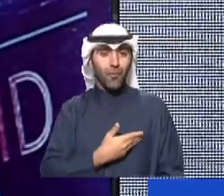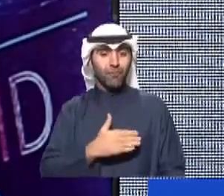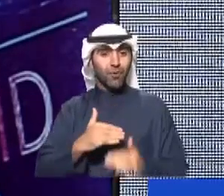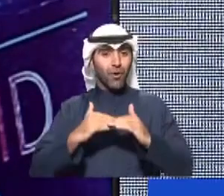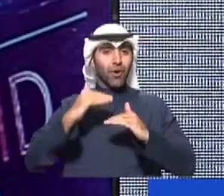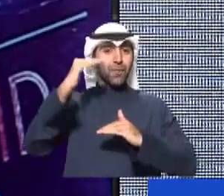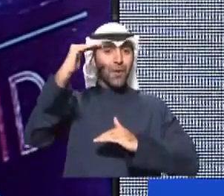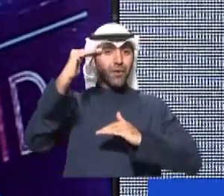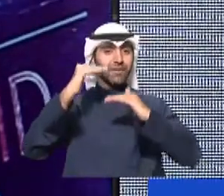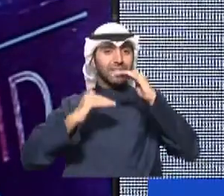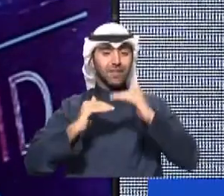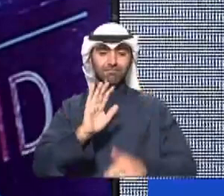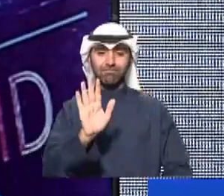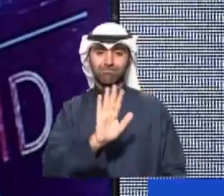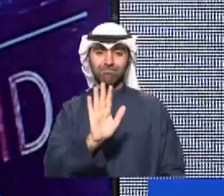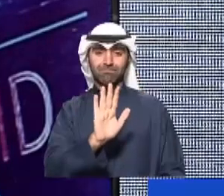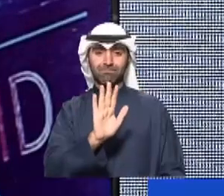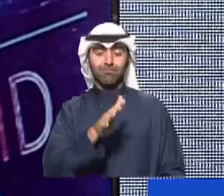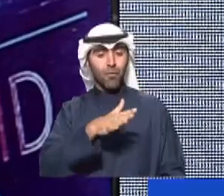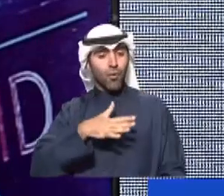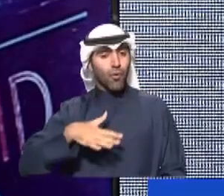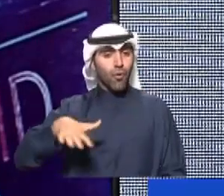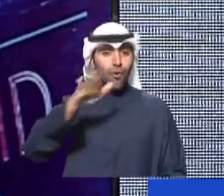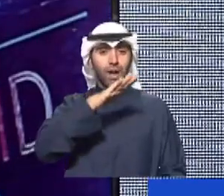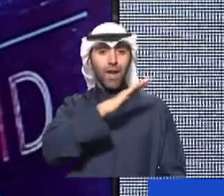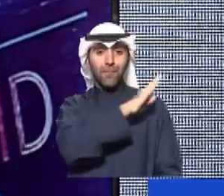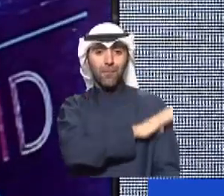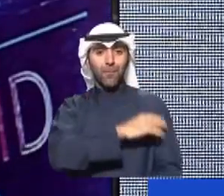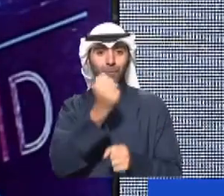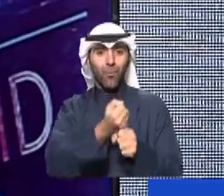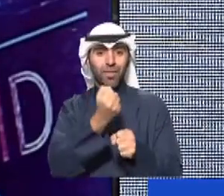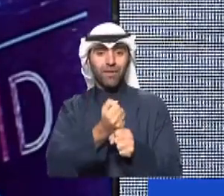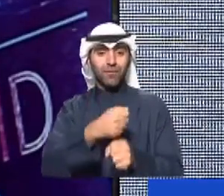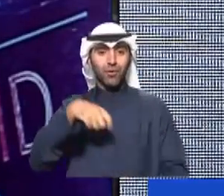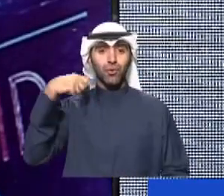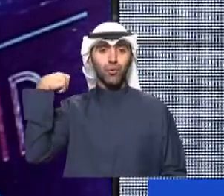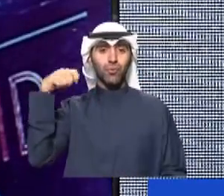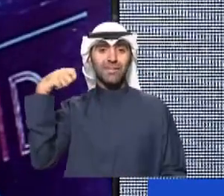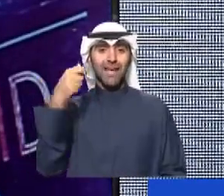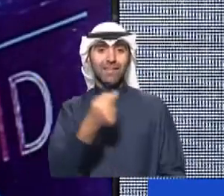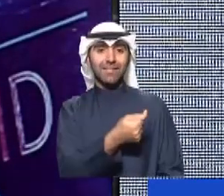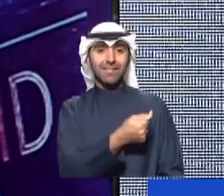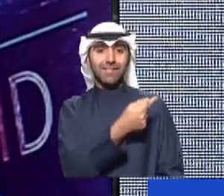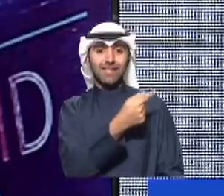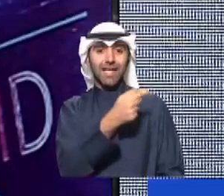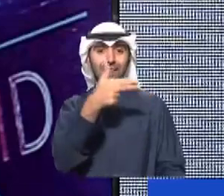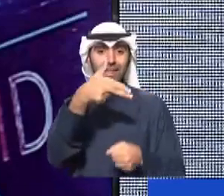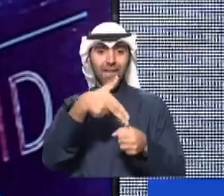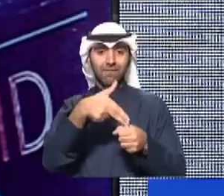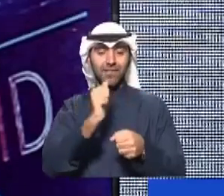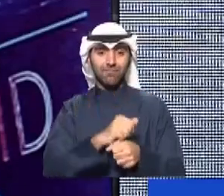موجودة، وقريبا بإذن الله راح يكون أيضا عائلاتهم من الدرجة الأولى أيضا مستهدفين